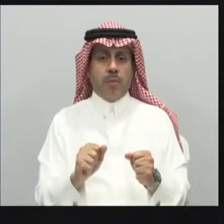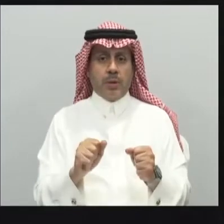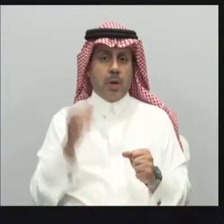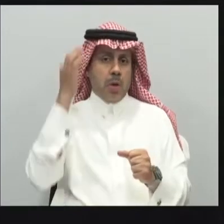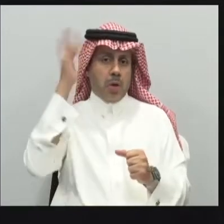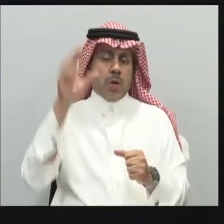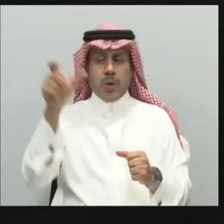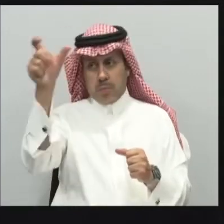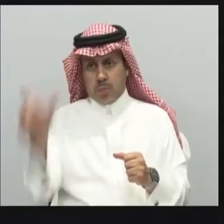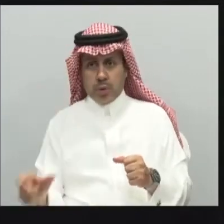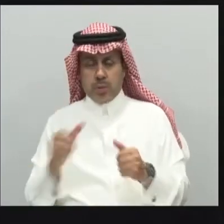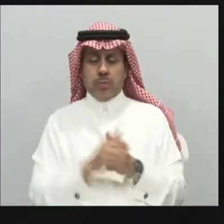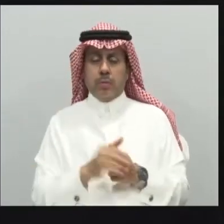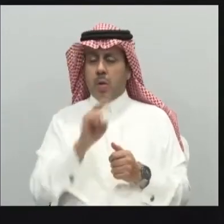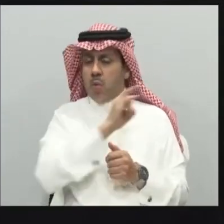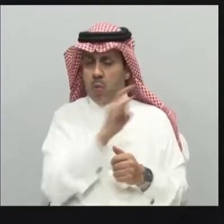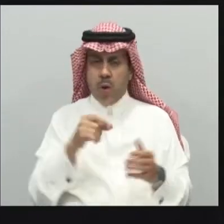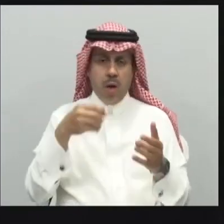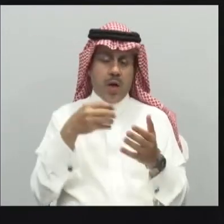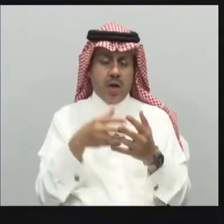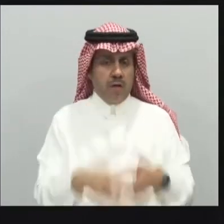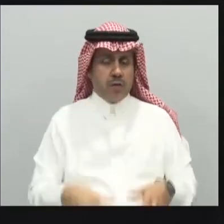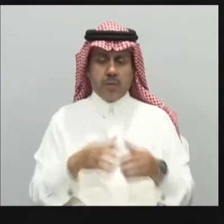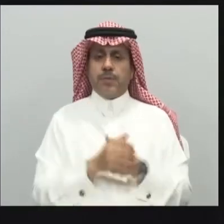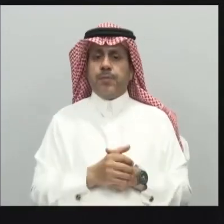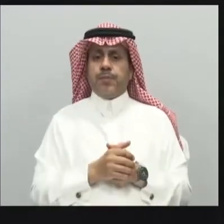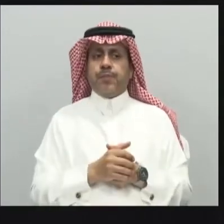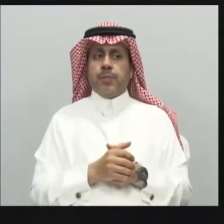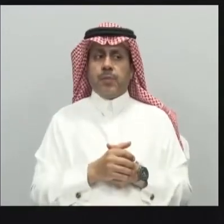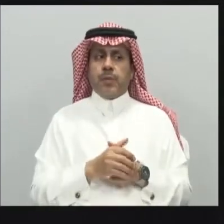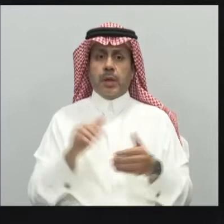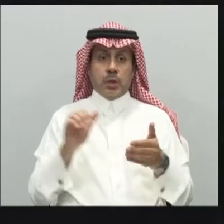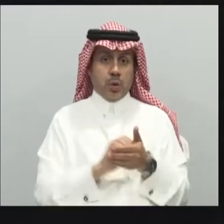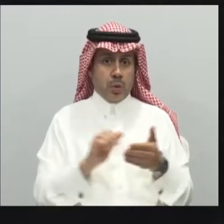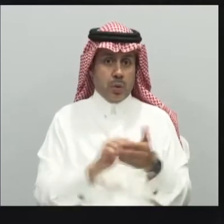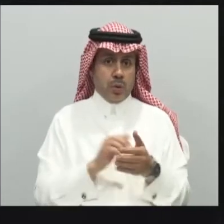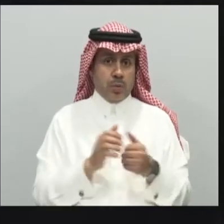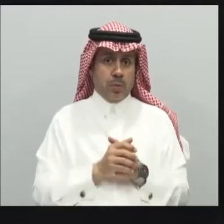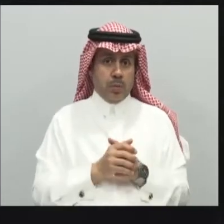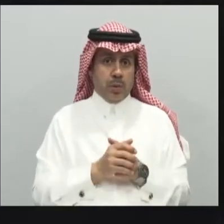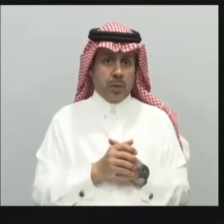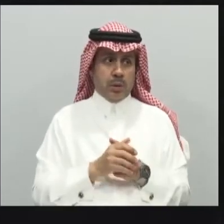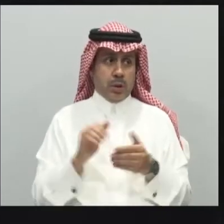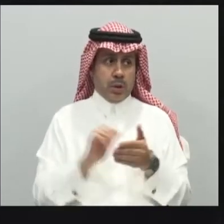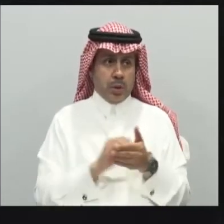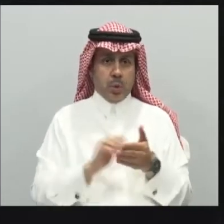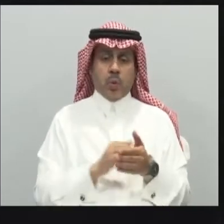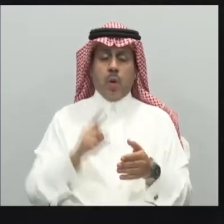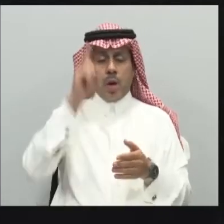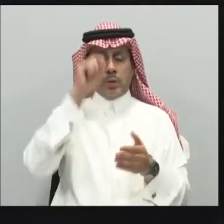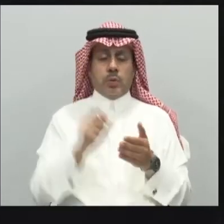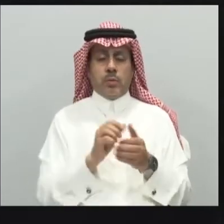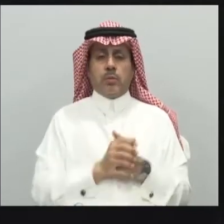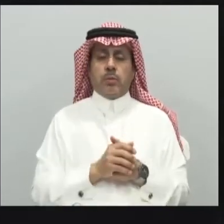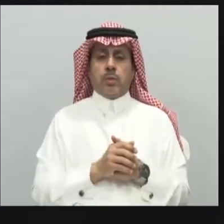للمشترط ولا يسود يعني اذا كان شرط البيع الذي سرطه الشارع الحكيم مثلا التراضي